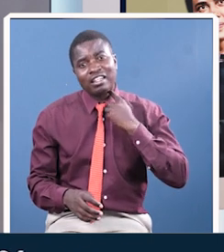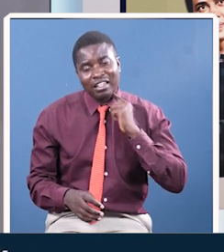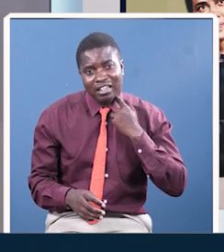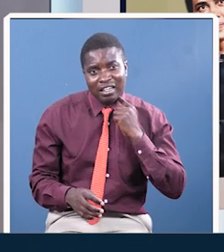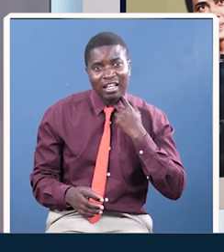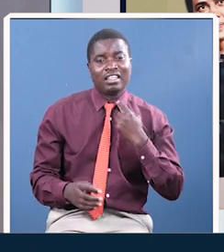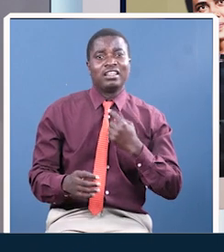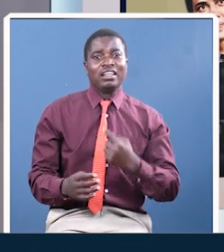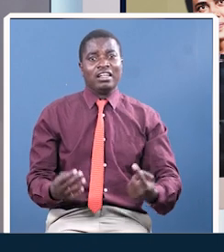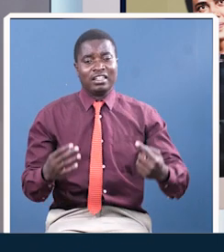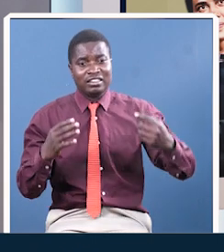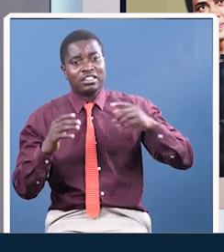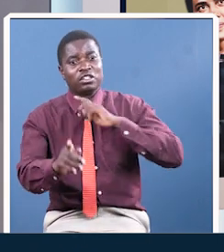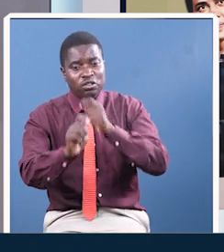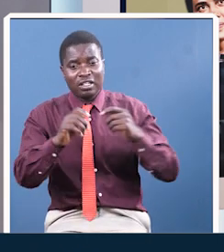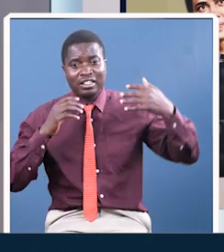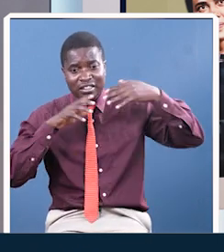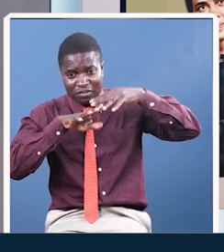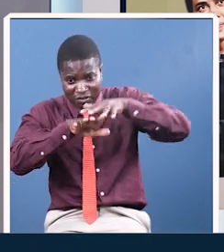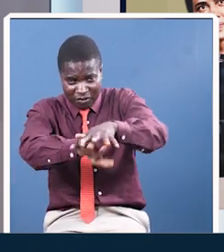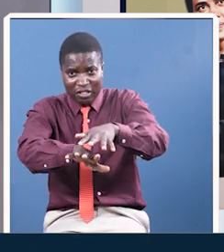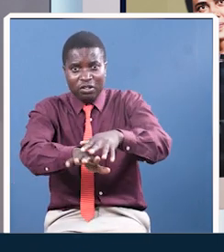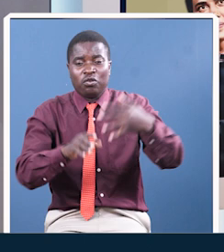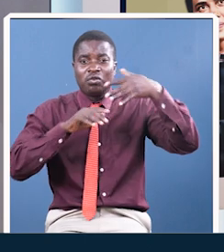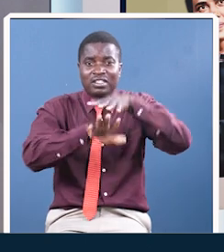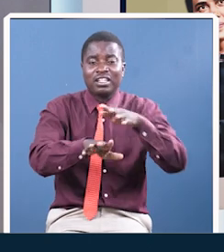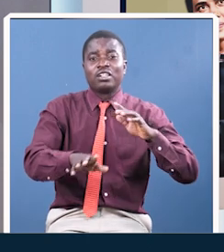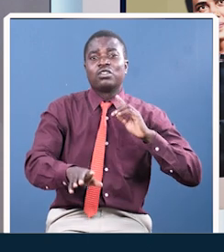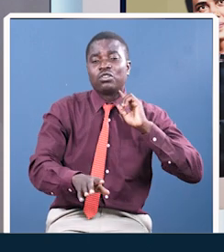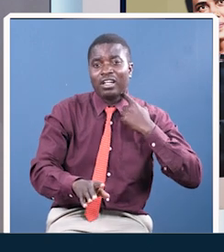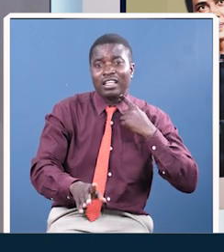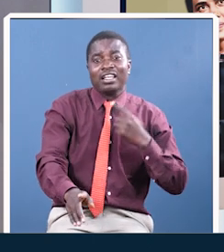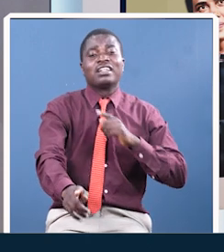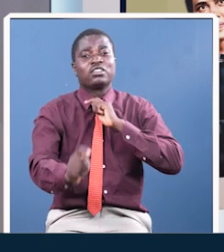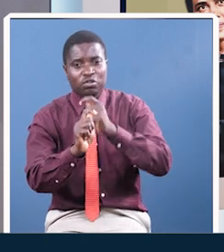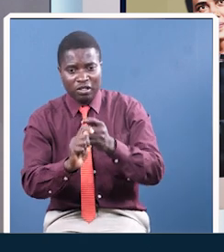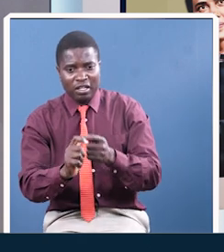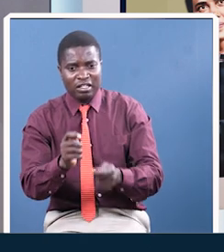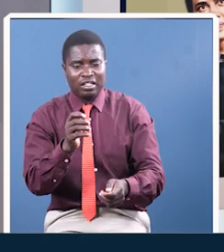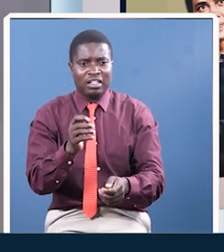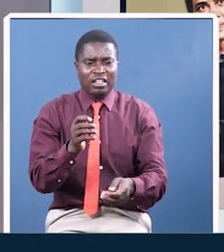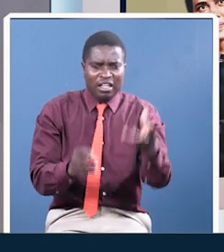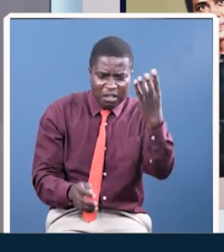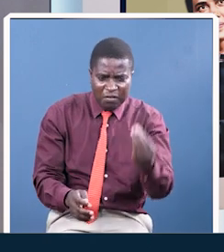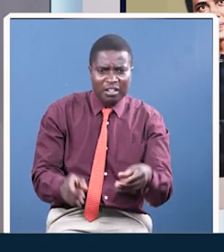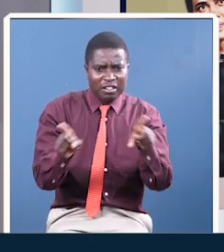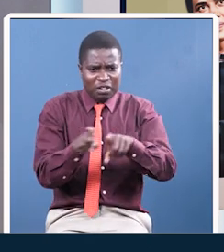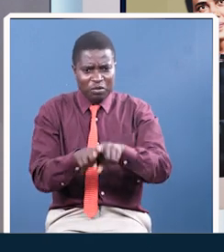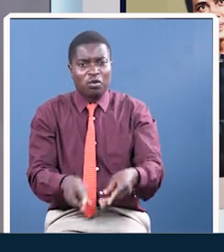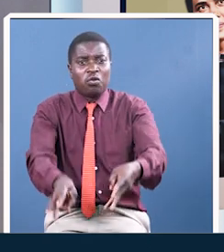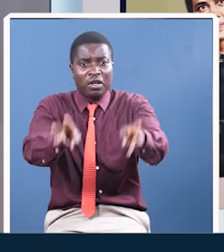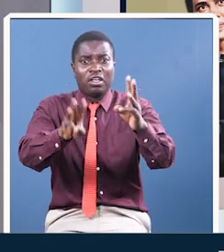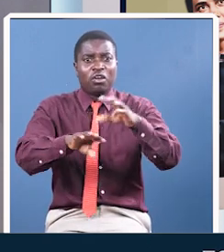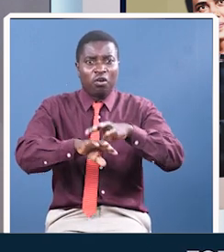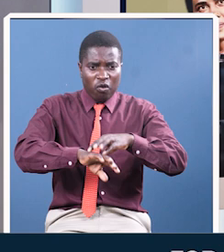of truth and error, apa anenge achisanganisa nema nechokwadi. Then anoshandisa imwe strategy yatinoti counterfeit.